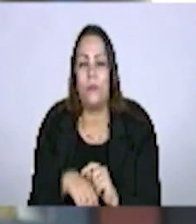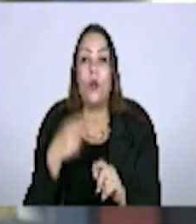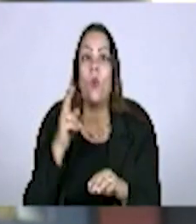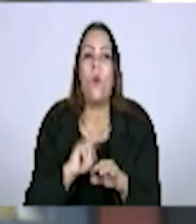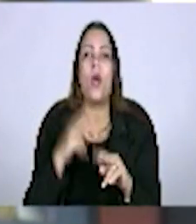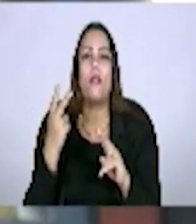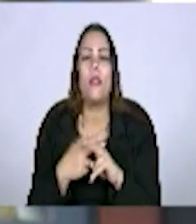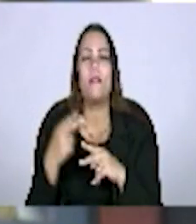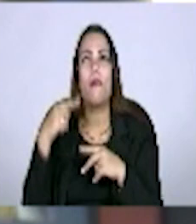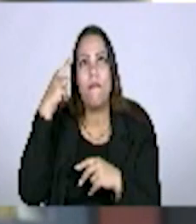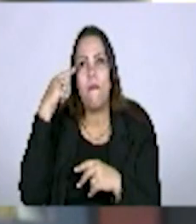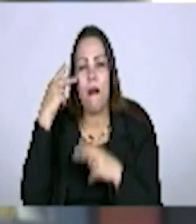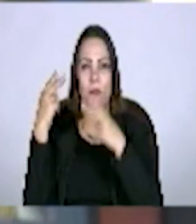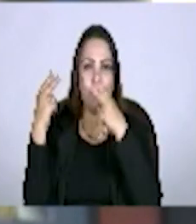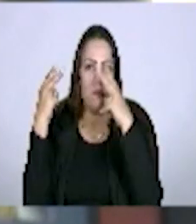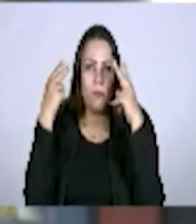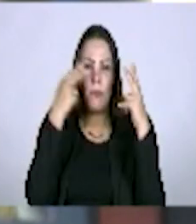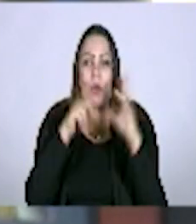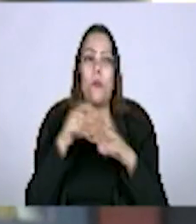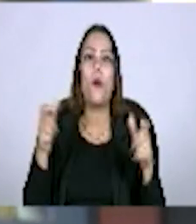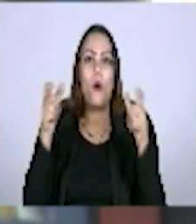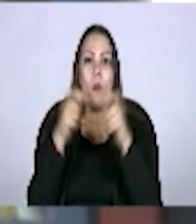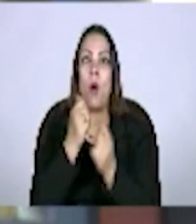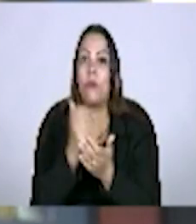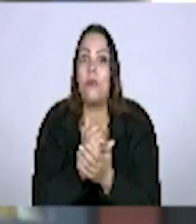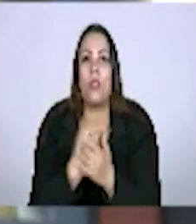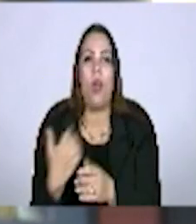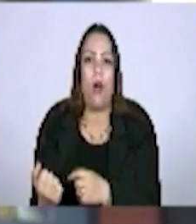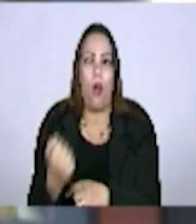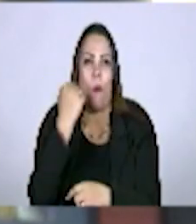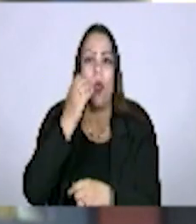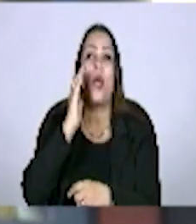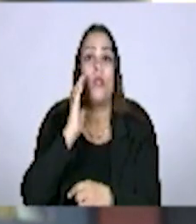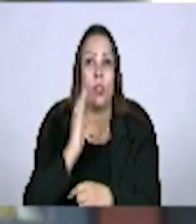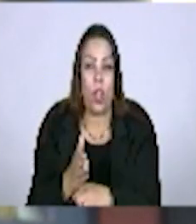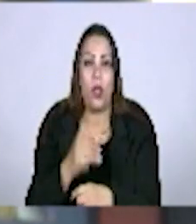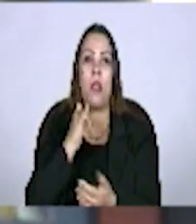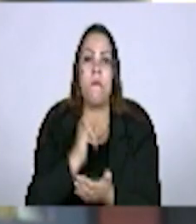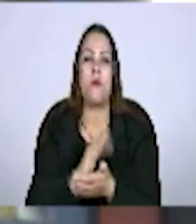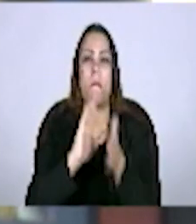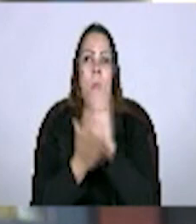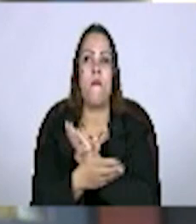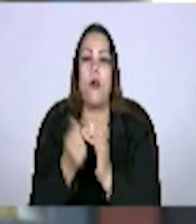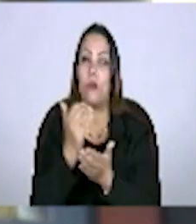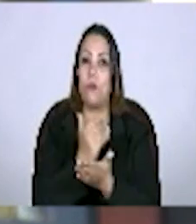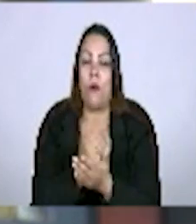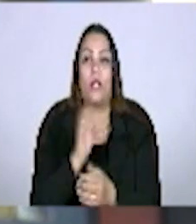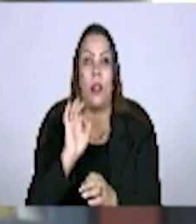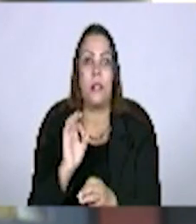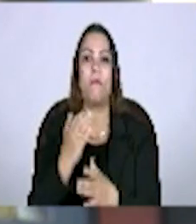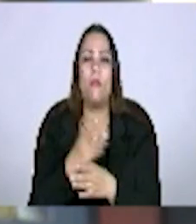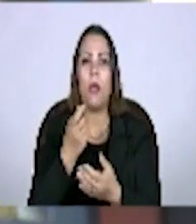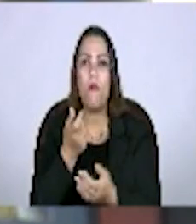الناس بتتطلع الى مجموعه اقتصاديه قويه تستطيع ان هي تتولى الملف الاقتصادي الملف الاقتصادي